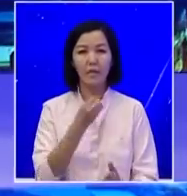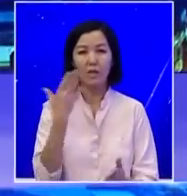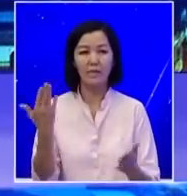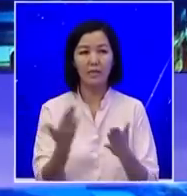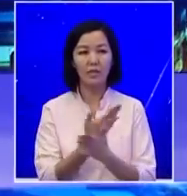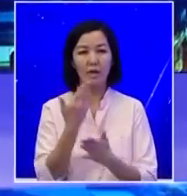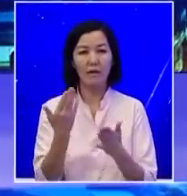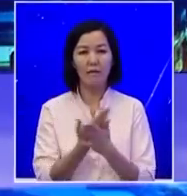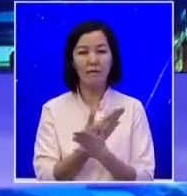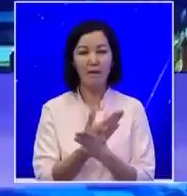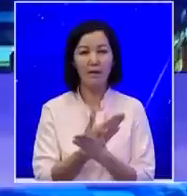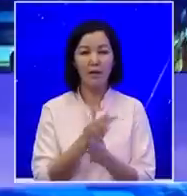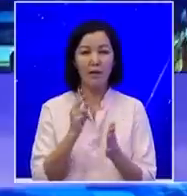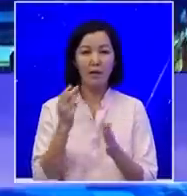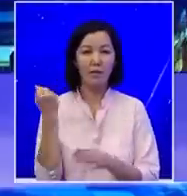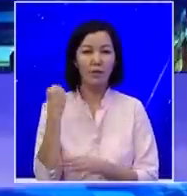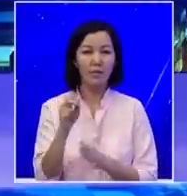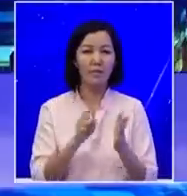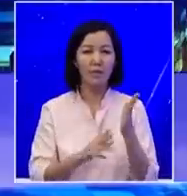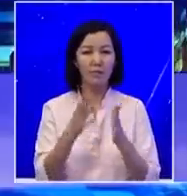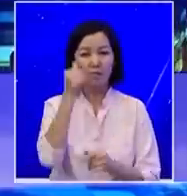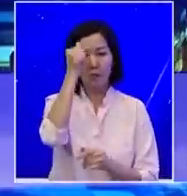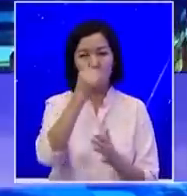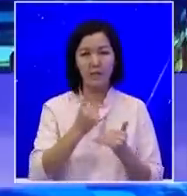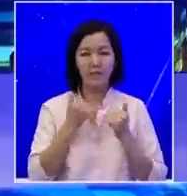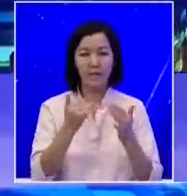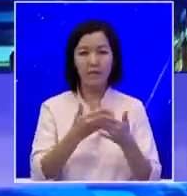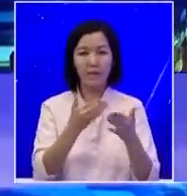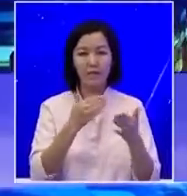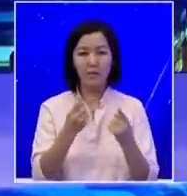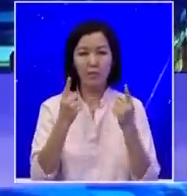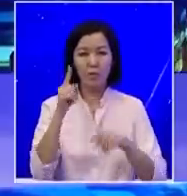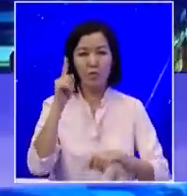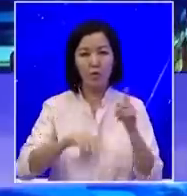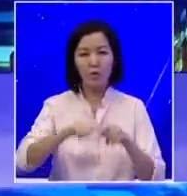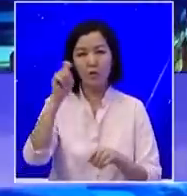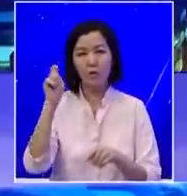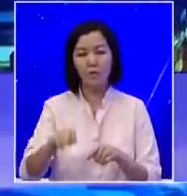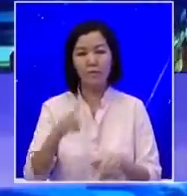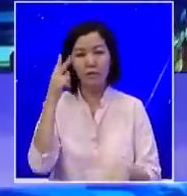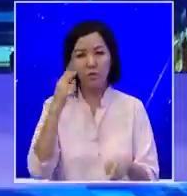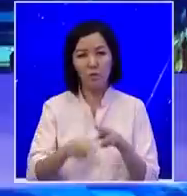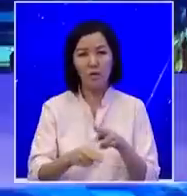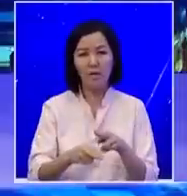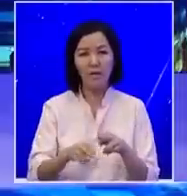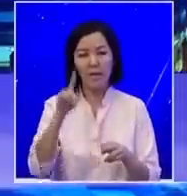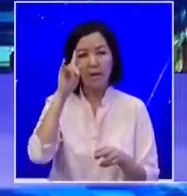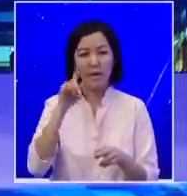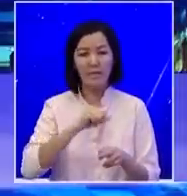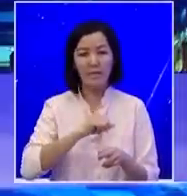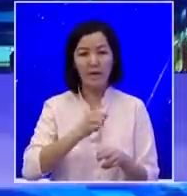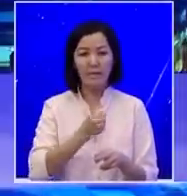Өзгеде жаңалықтар, Ақжолтай хабар. Женістің 75 жылдығында қарсаңында Ұлытан соғысында хабарсыз кеттіге саналған қазақ